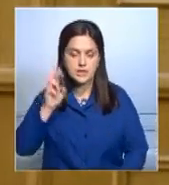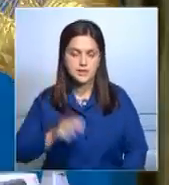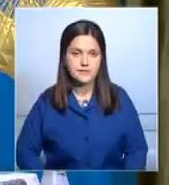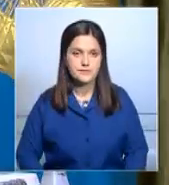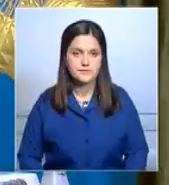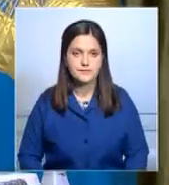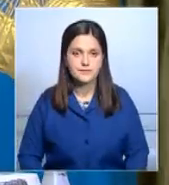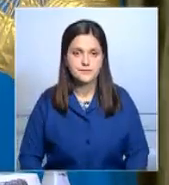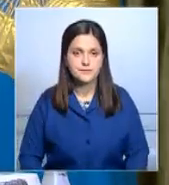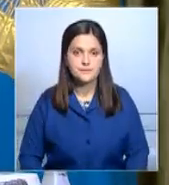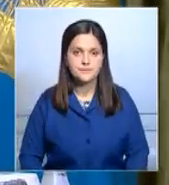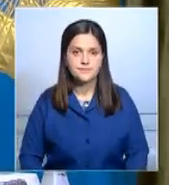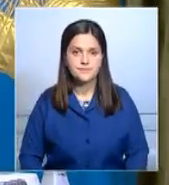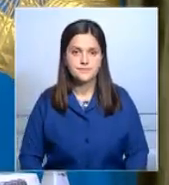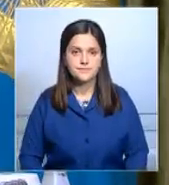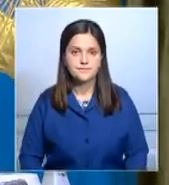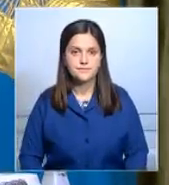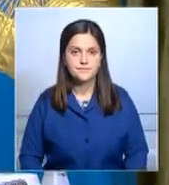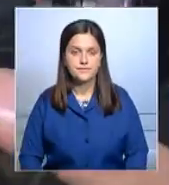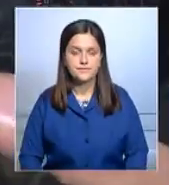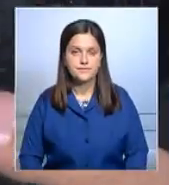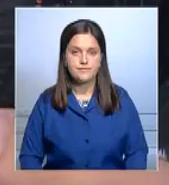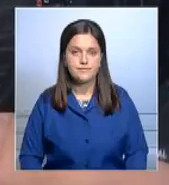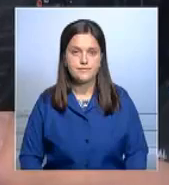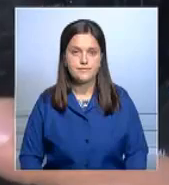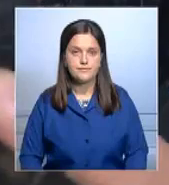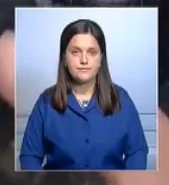в Рио-де-Жанейро.